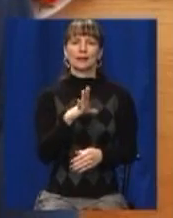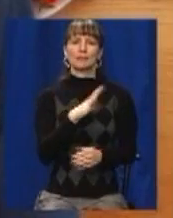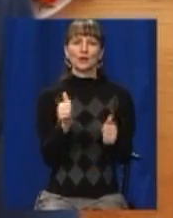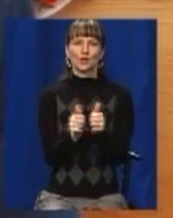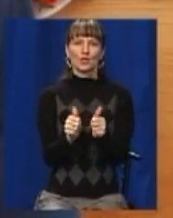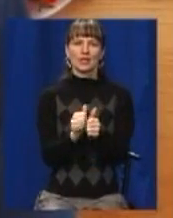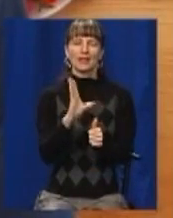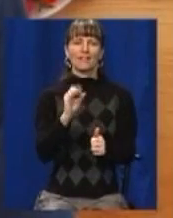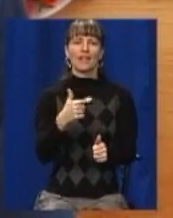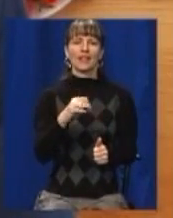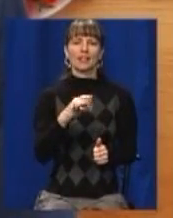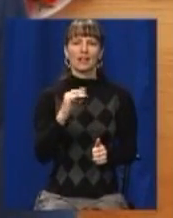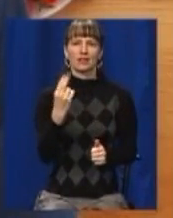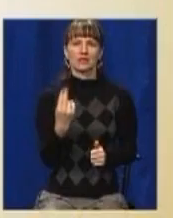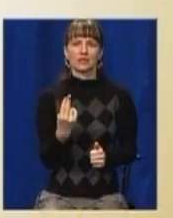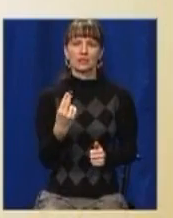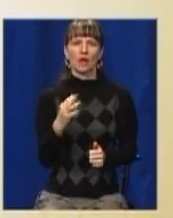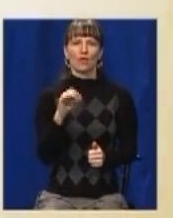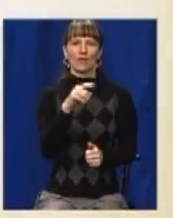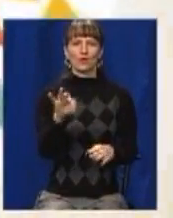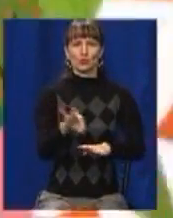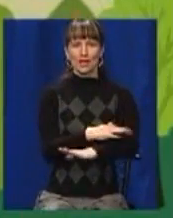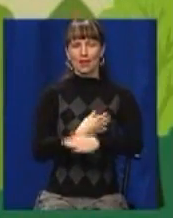сосед-вегетарианец, и у него через 5 месяцев жена ушла.